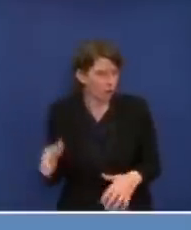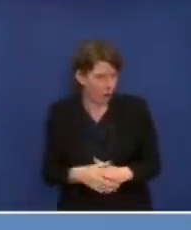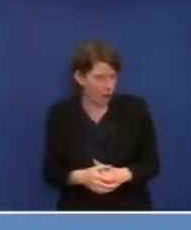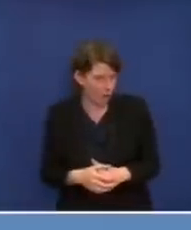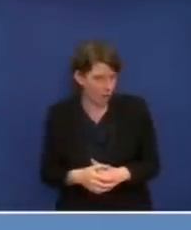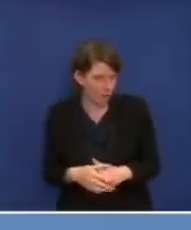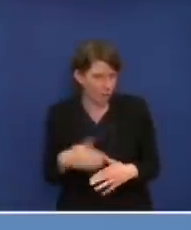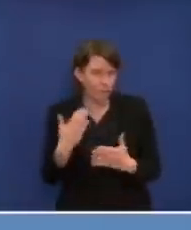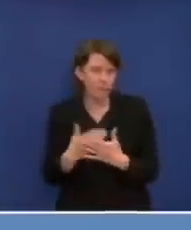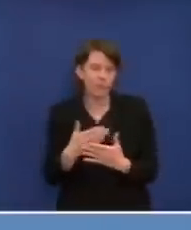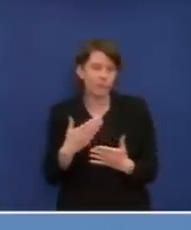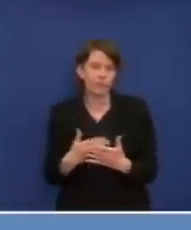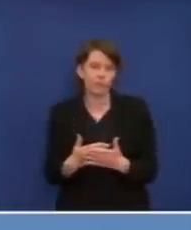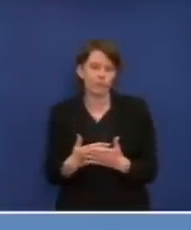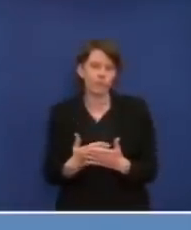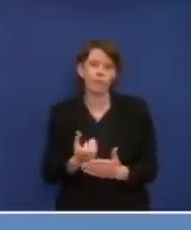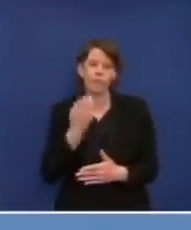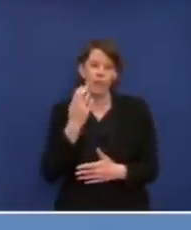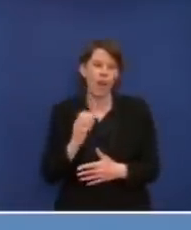was